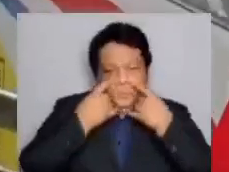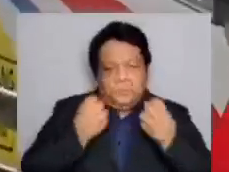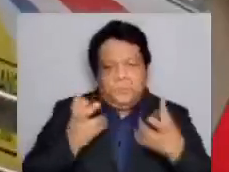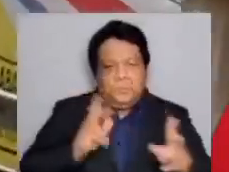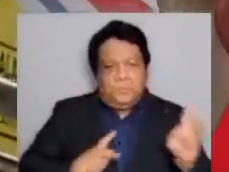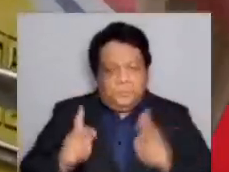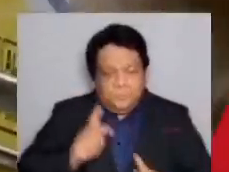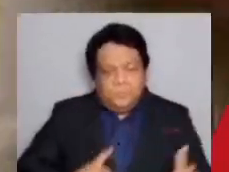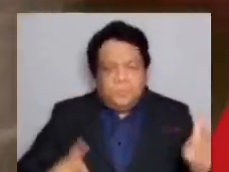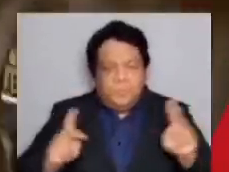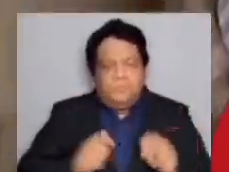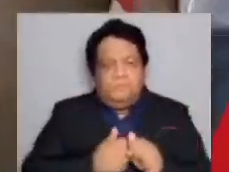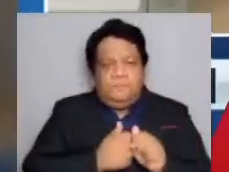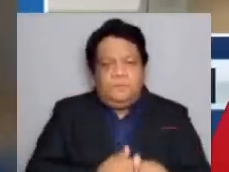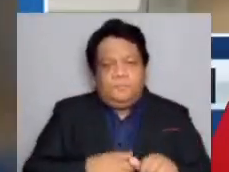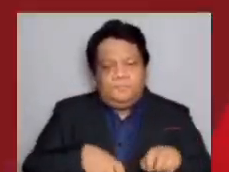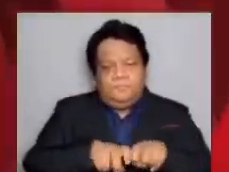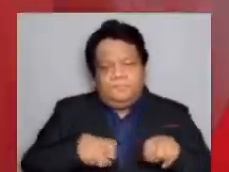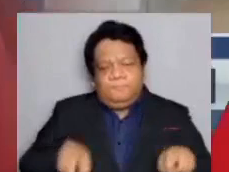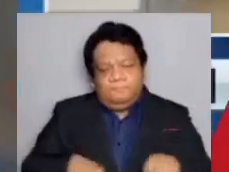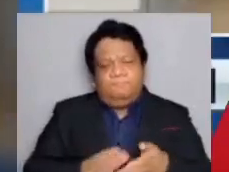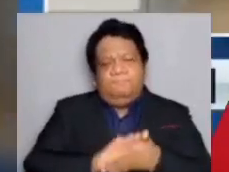health protocols.